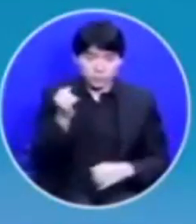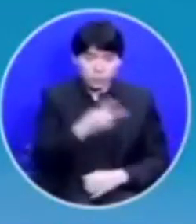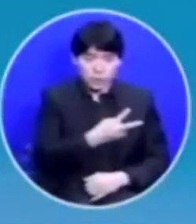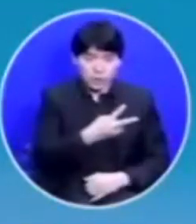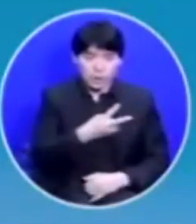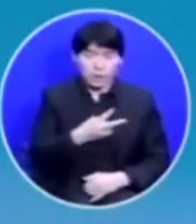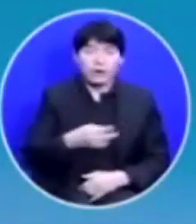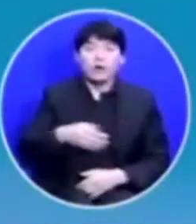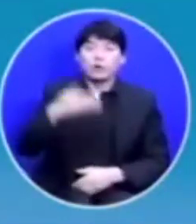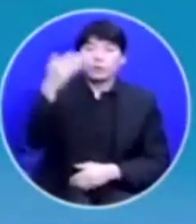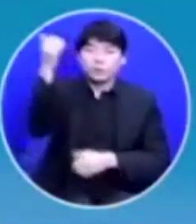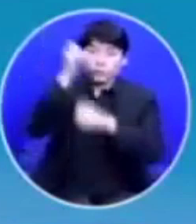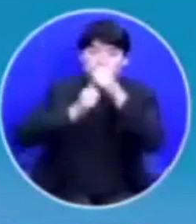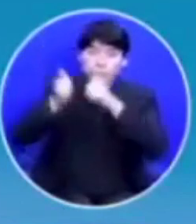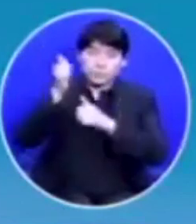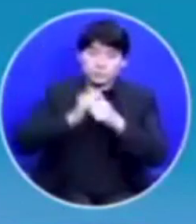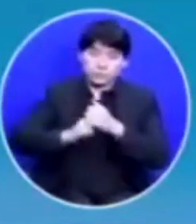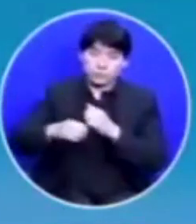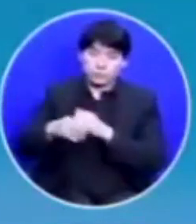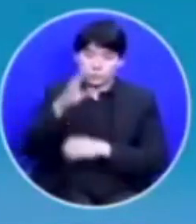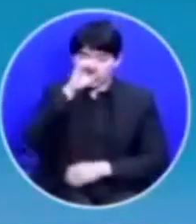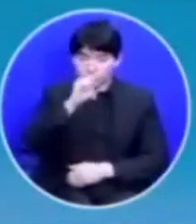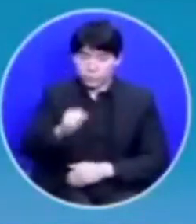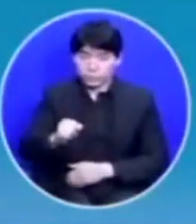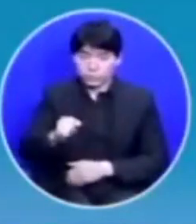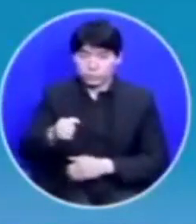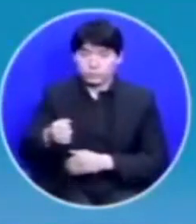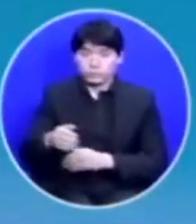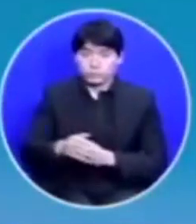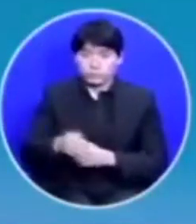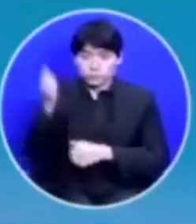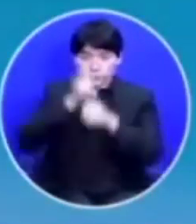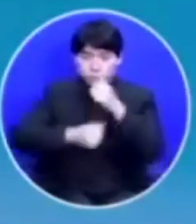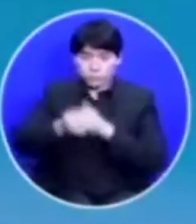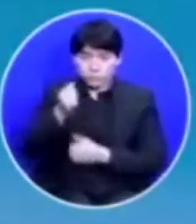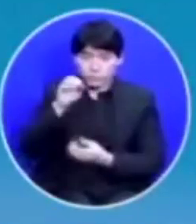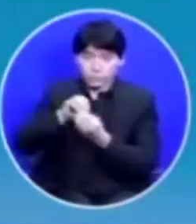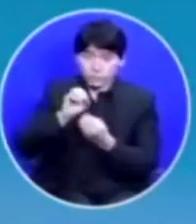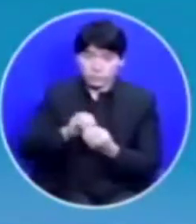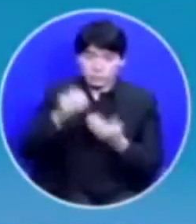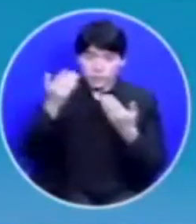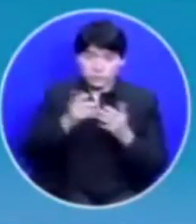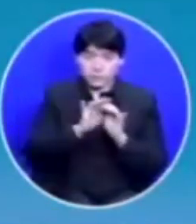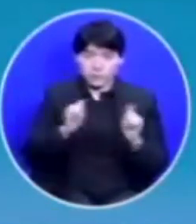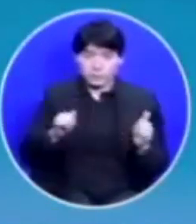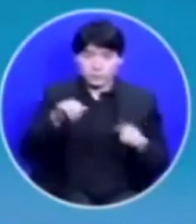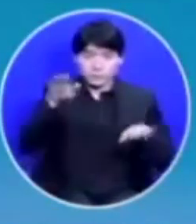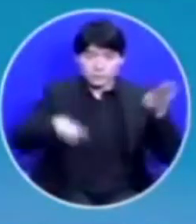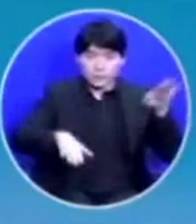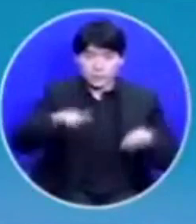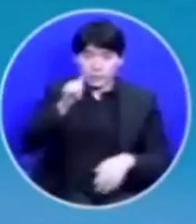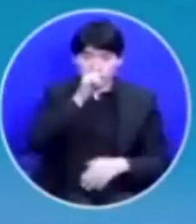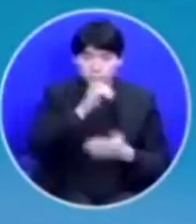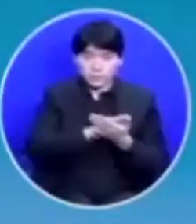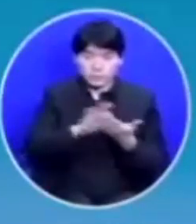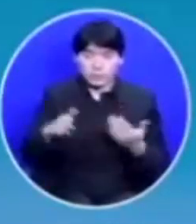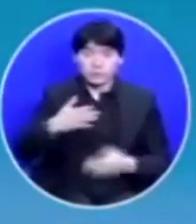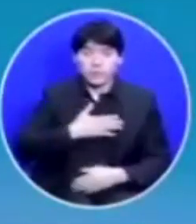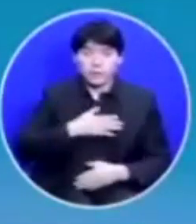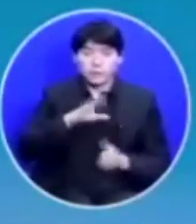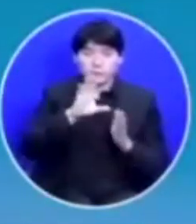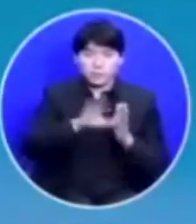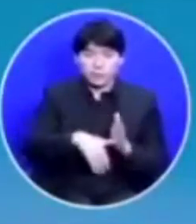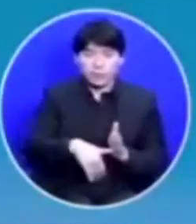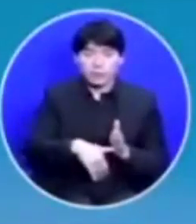유산을 물려받은 차이는 엄청 나요 내 때 좋은 가정의 전통을 만들어 가는 사람은